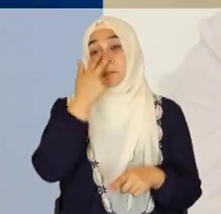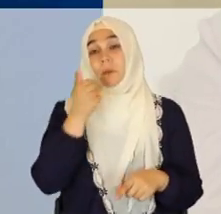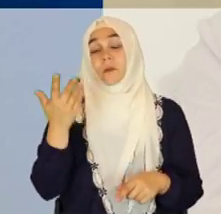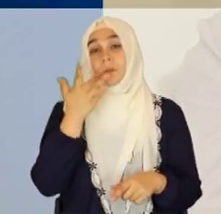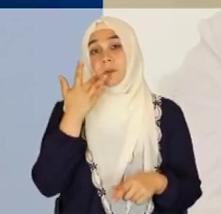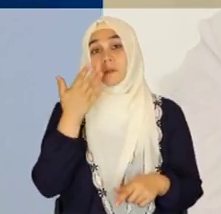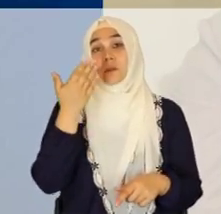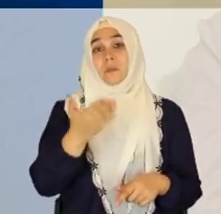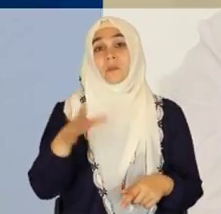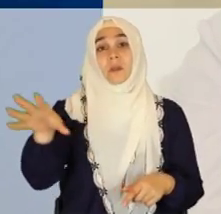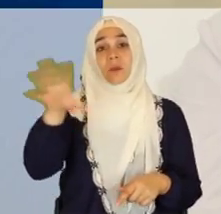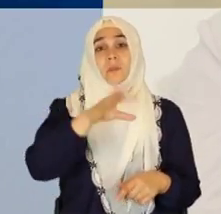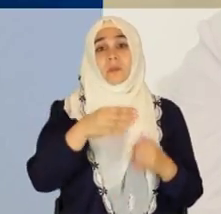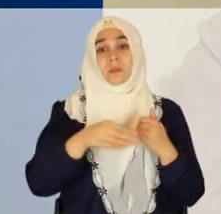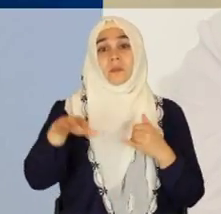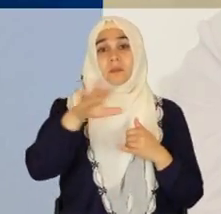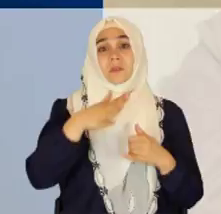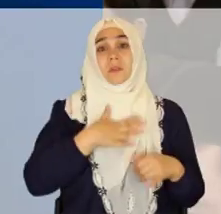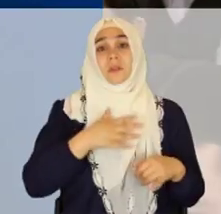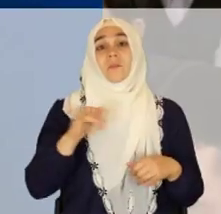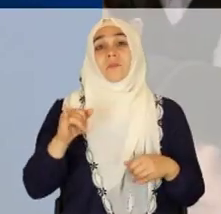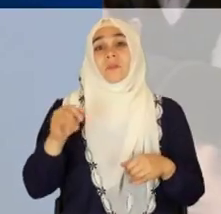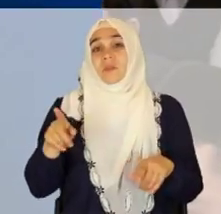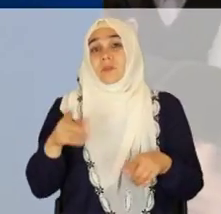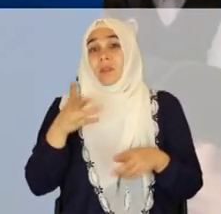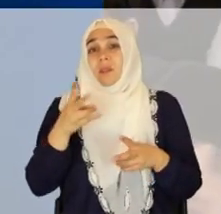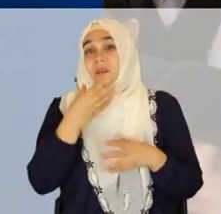olganlar butun jamiyatni boshiga bitgan balo bular.